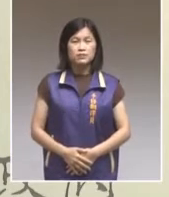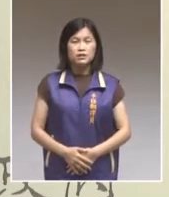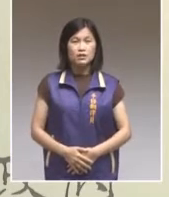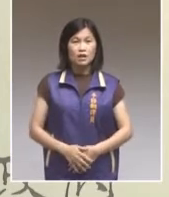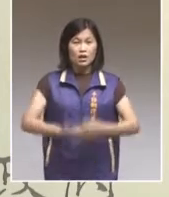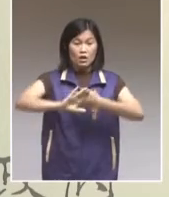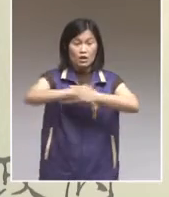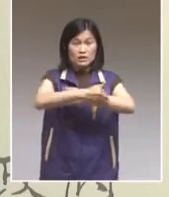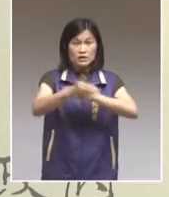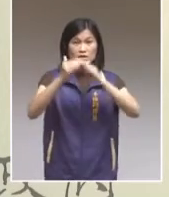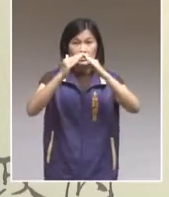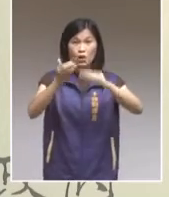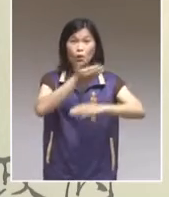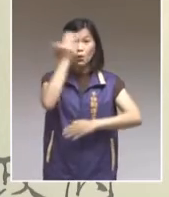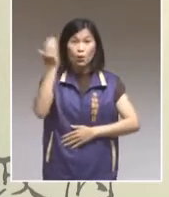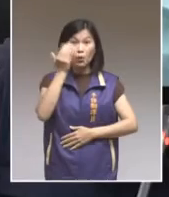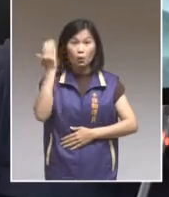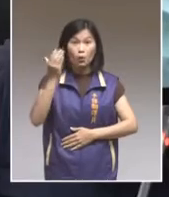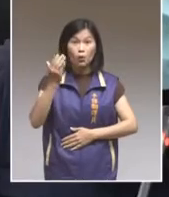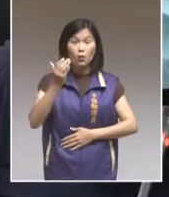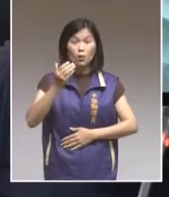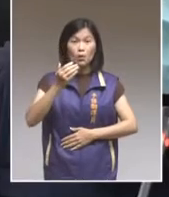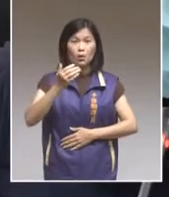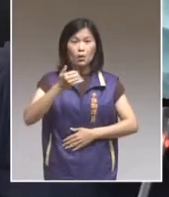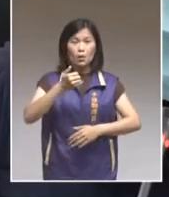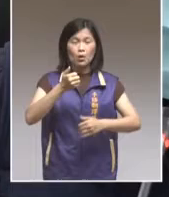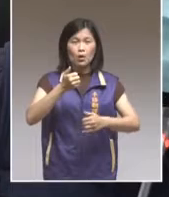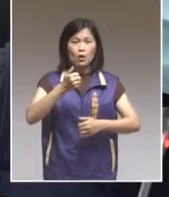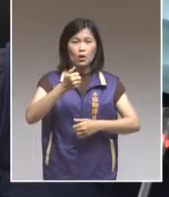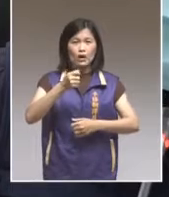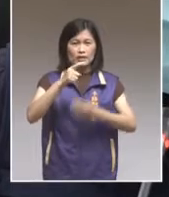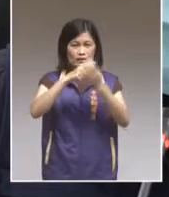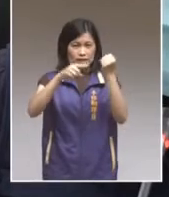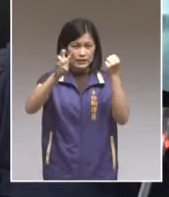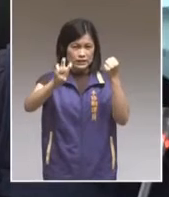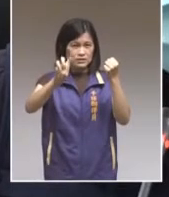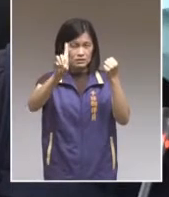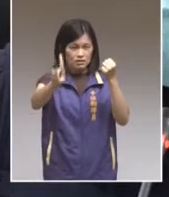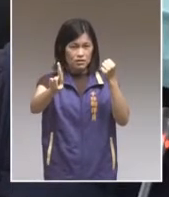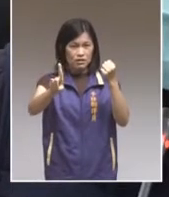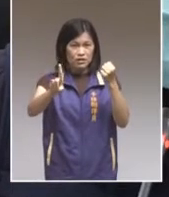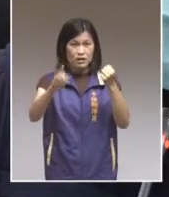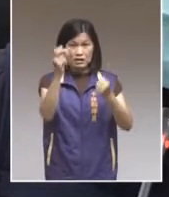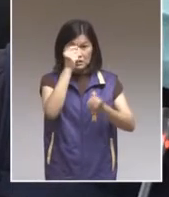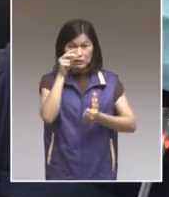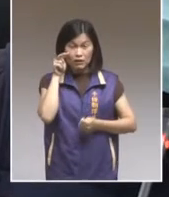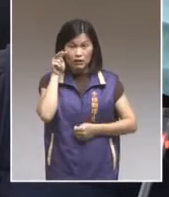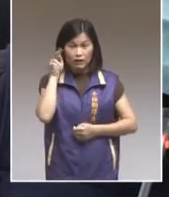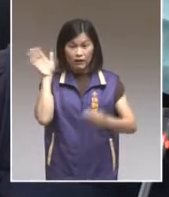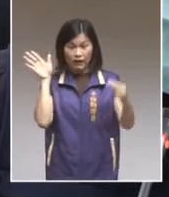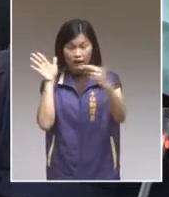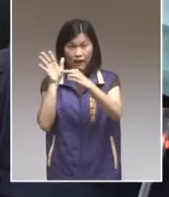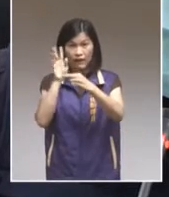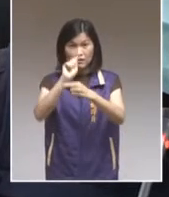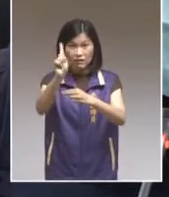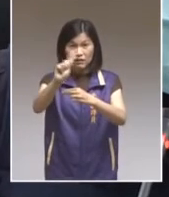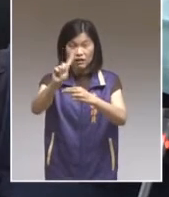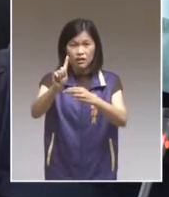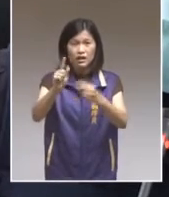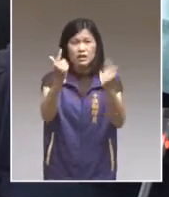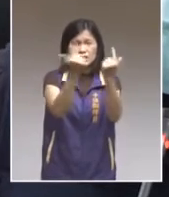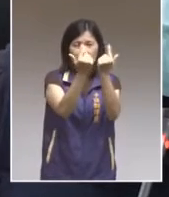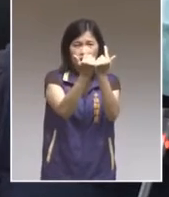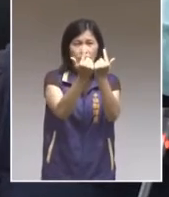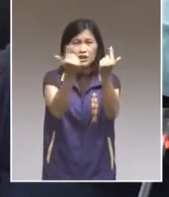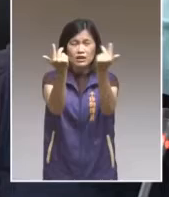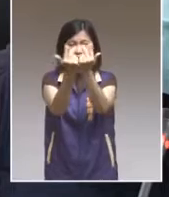在外县市旅游史的部分哈，活动史的部分，那总共有31例。那是这边比较特别看到的啊，当然是台北新北